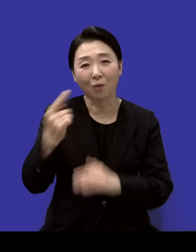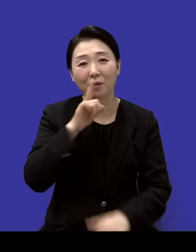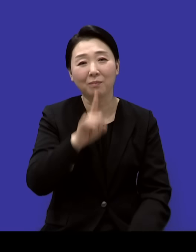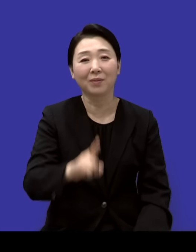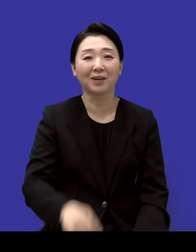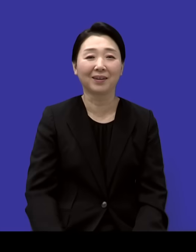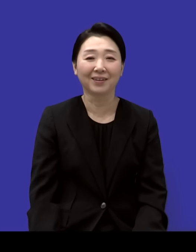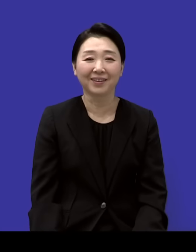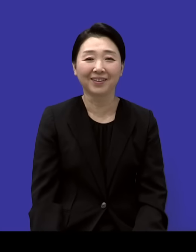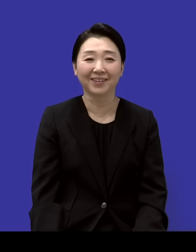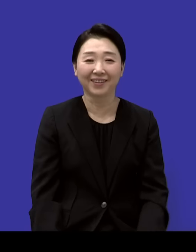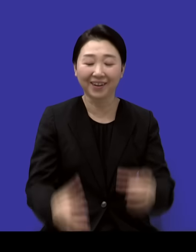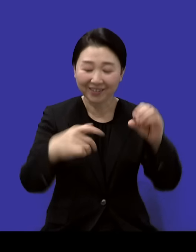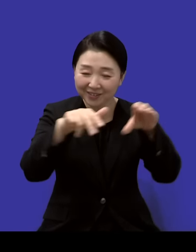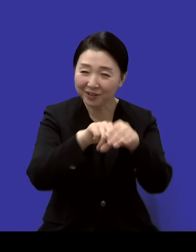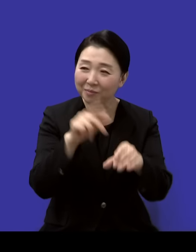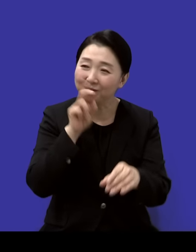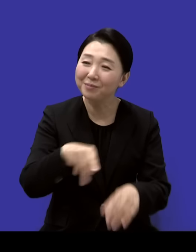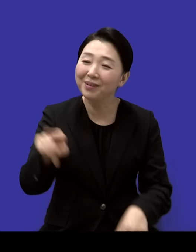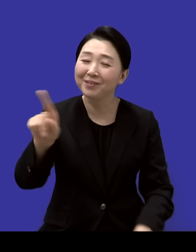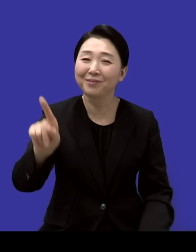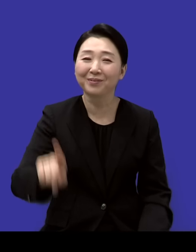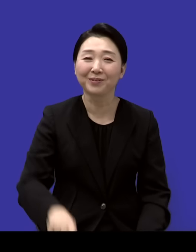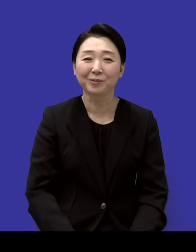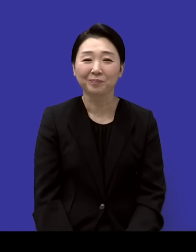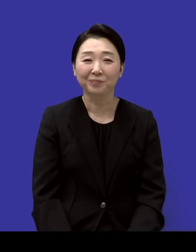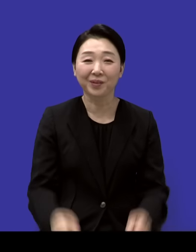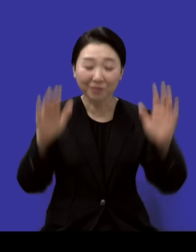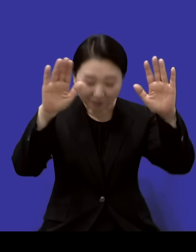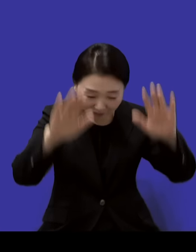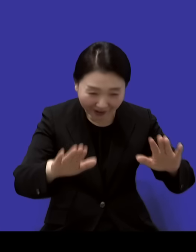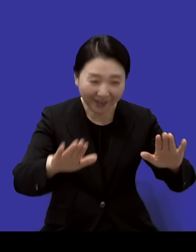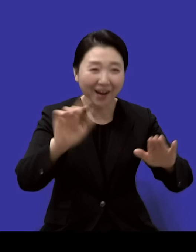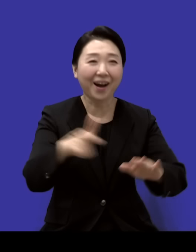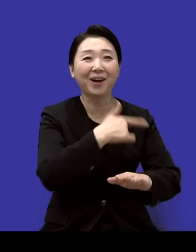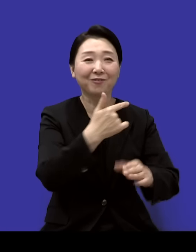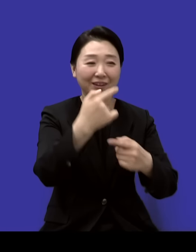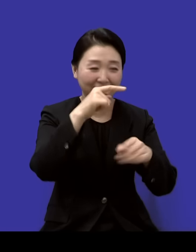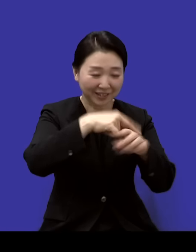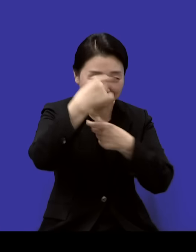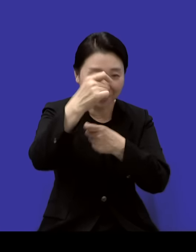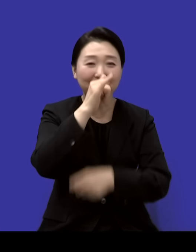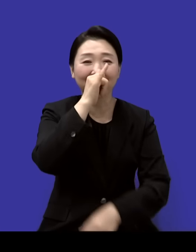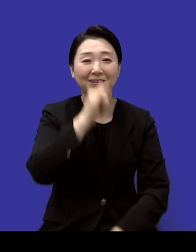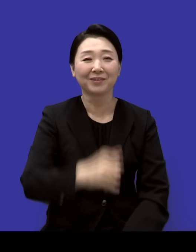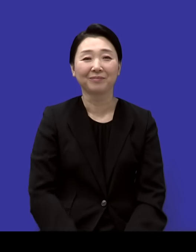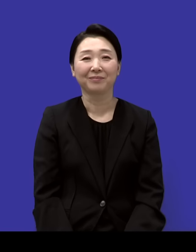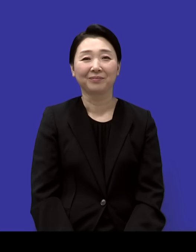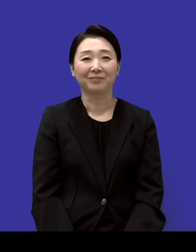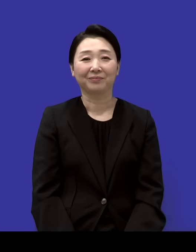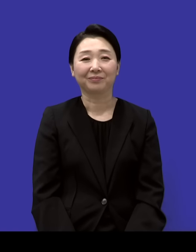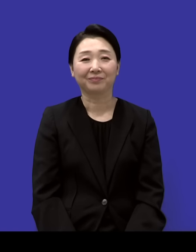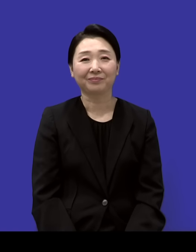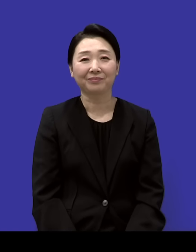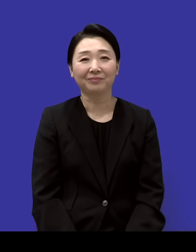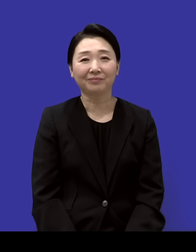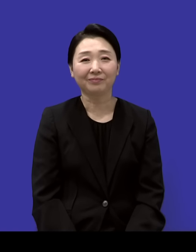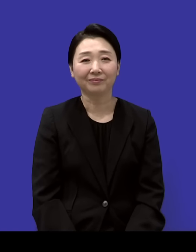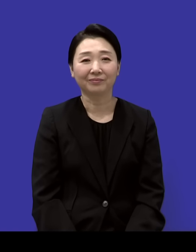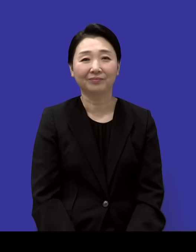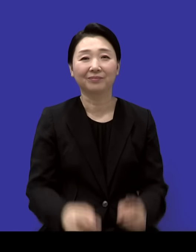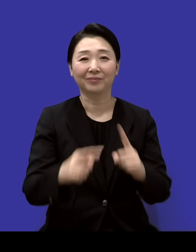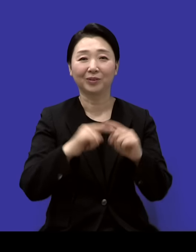아니 이슬람은 심하지 않습니까? 왜요? 아니 그 걔네들 왜 맨날 이거 하잖아요. 그러니까 시간 정해놓고. 이해가 딱 되네요. 그래서 네. 되게 열려 있는 이제